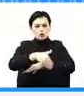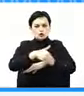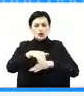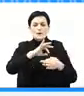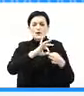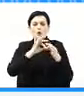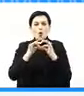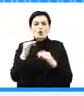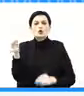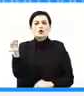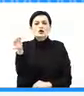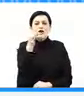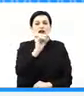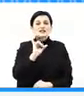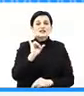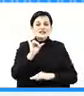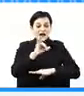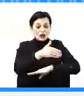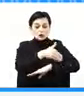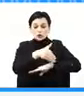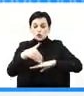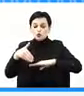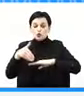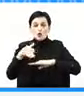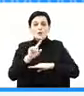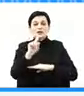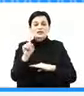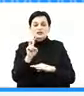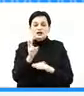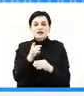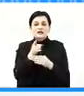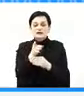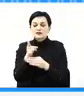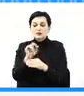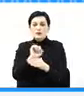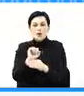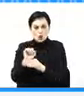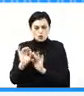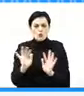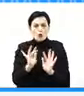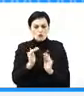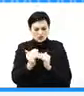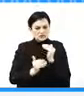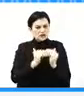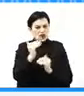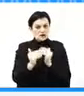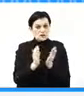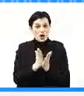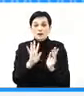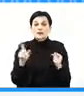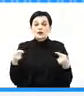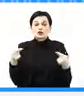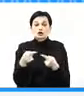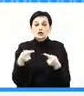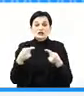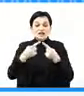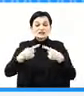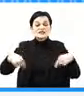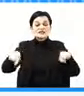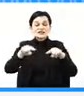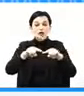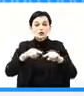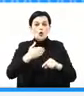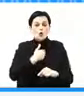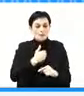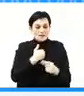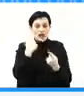კონკრეტულ რაიონებში, სადაც ზონალურ საავტობუსო პარკირება მოქმედებს და მოქმედებს წარმატებით. შესაბამისად, საზოგადოებას მინდა